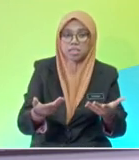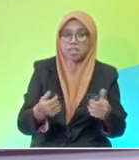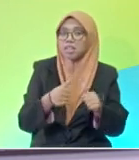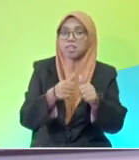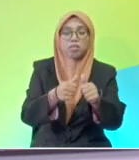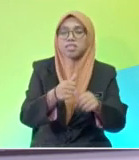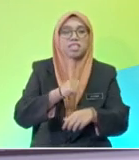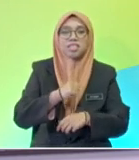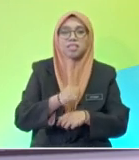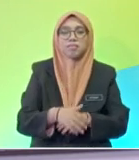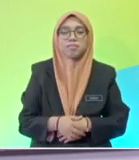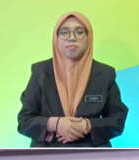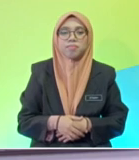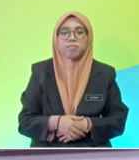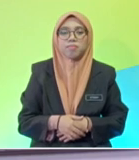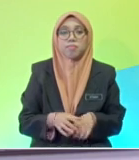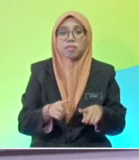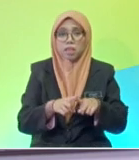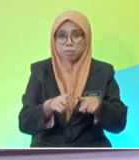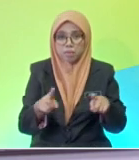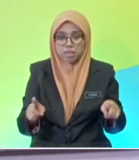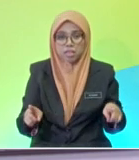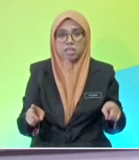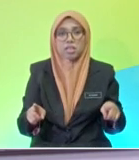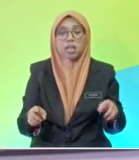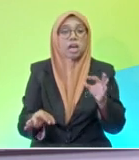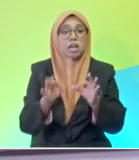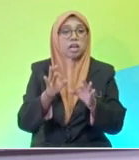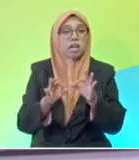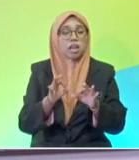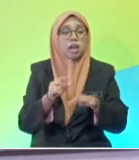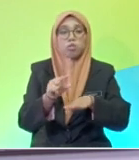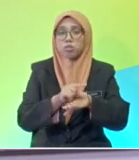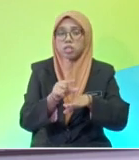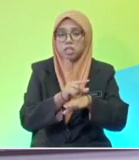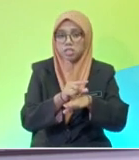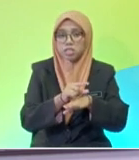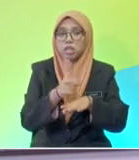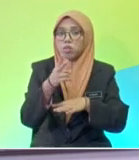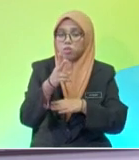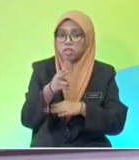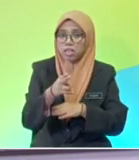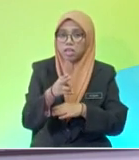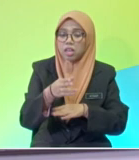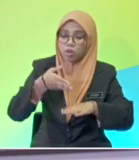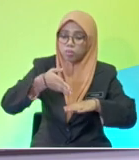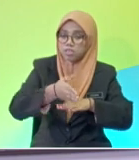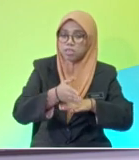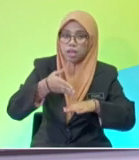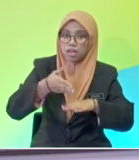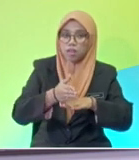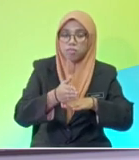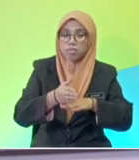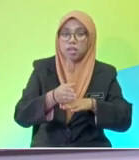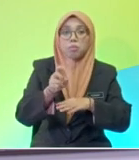tapi sebaran penggunaan gunting ataupun pisau ee saya mohon buat